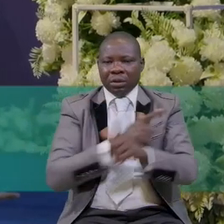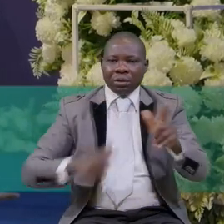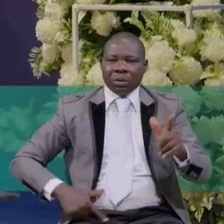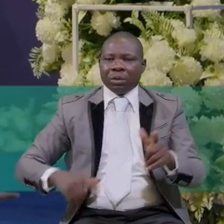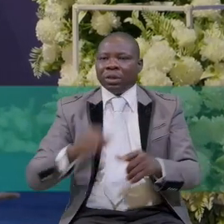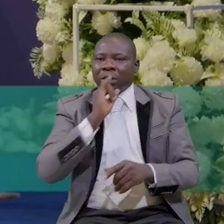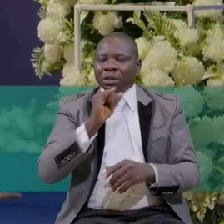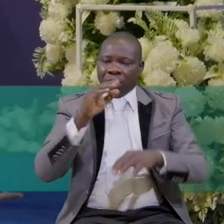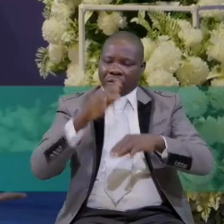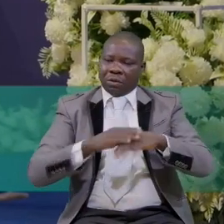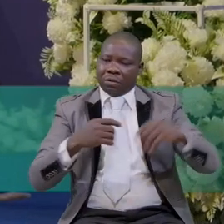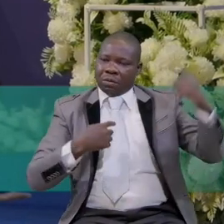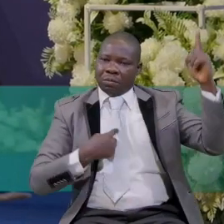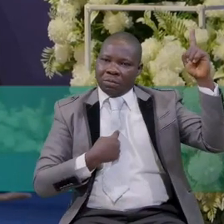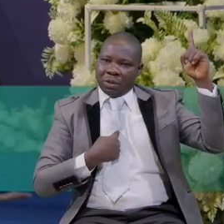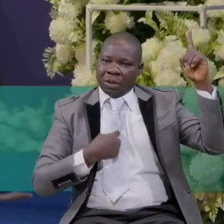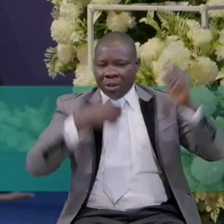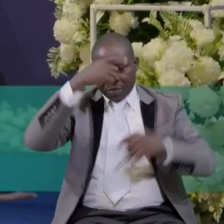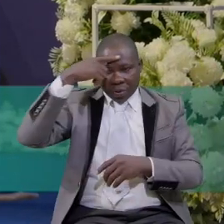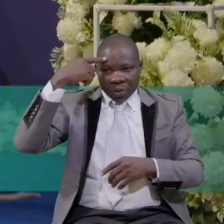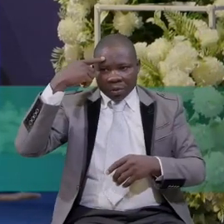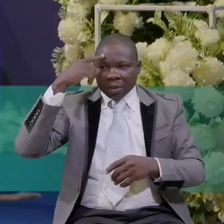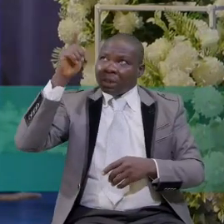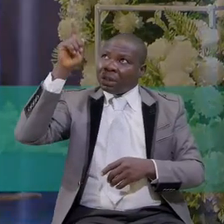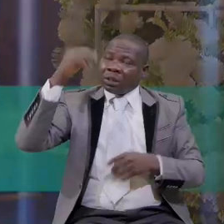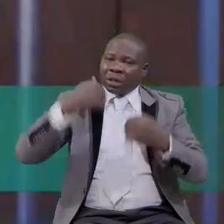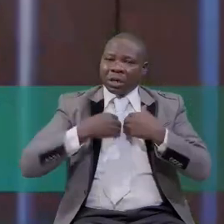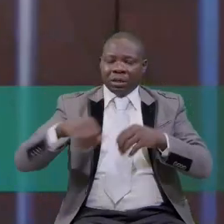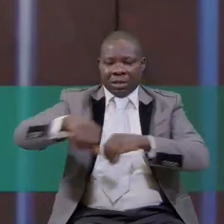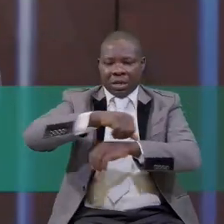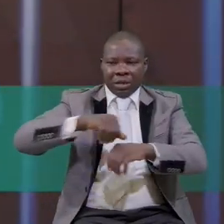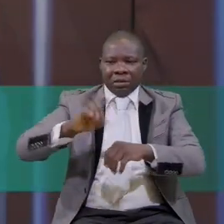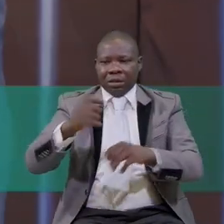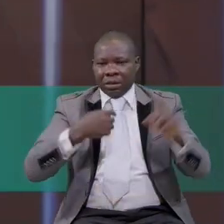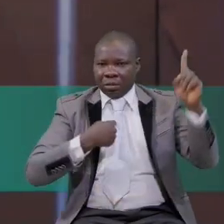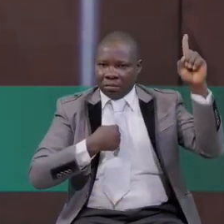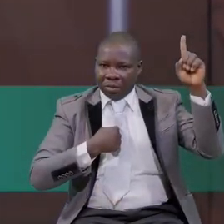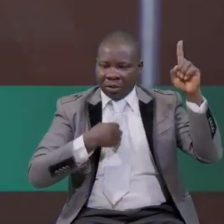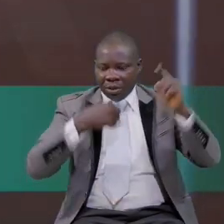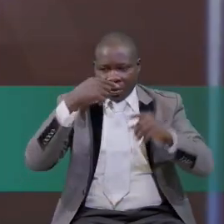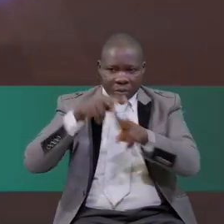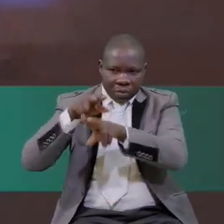est sur moi parce qu'il m'a oint. Voyez cela.